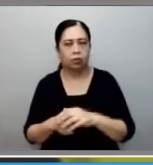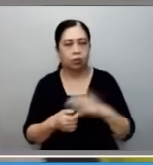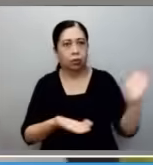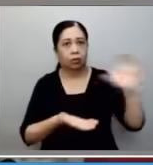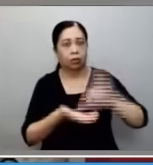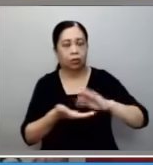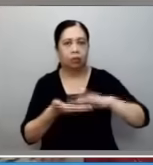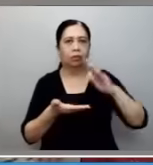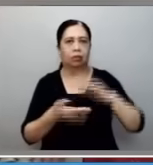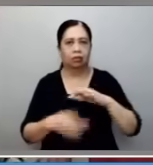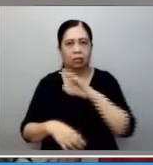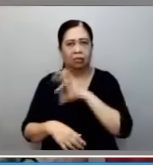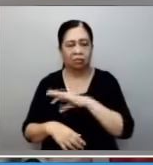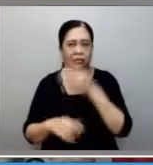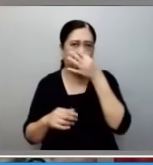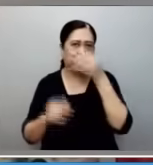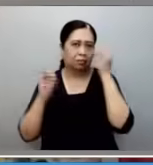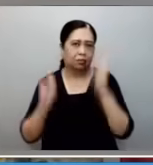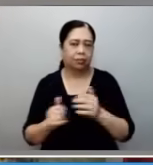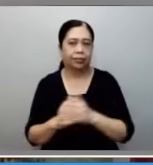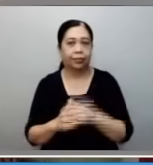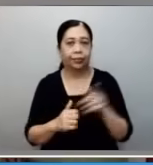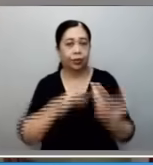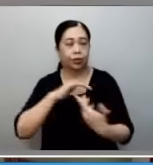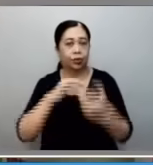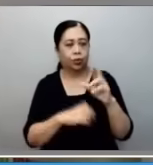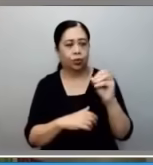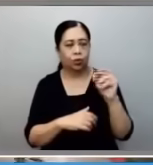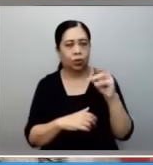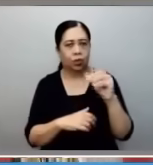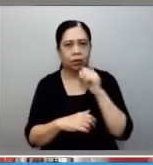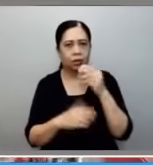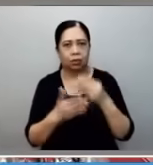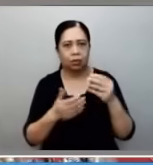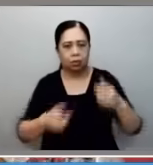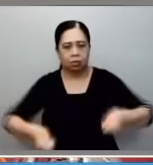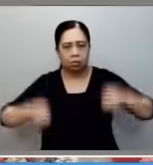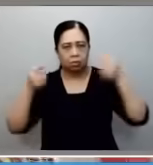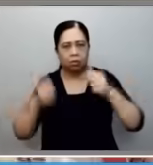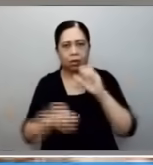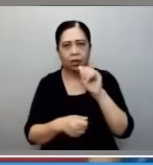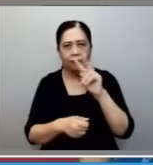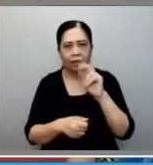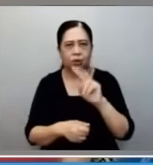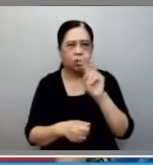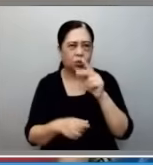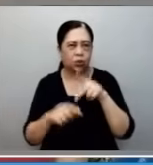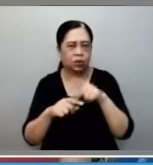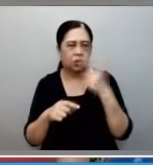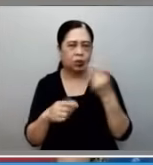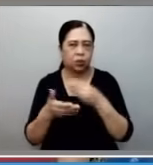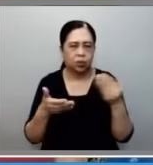tubo, ganun din. Ang suki nga niyang si Ronald, hindi na raw bumibili ng perkaban. 2 kilo na lang kada araw ang binibili niya